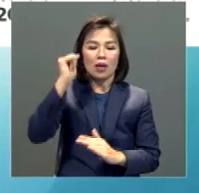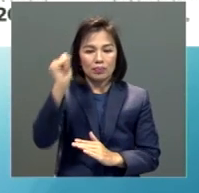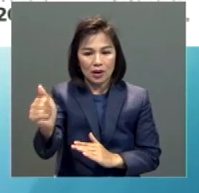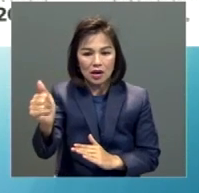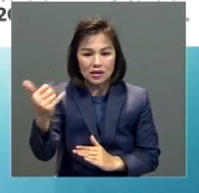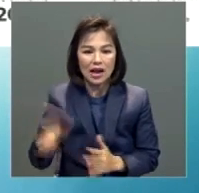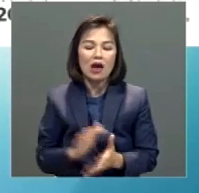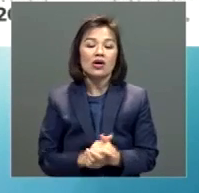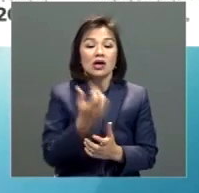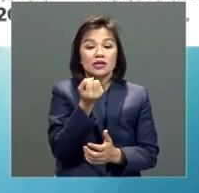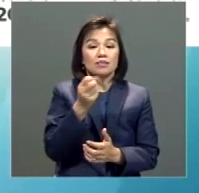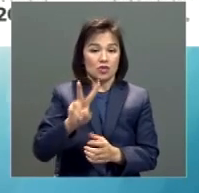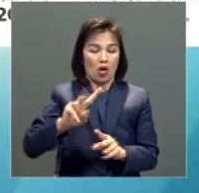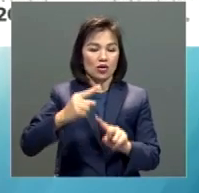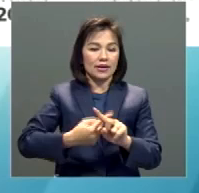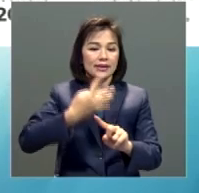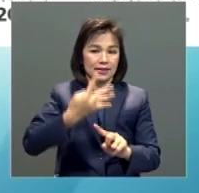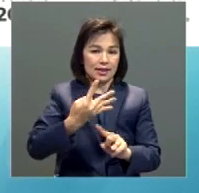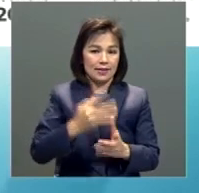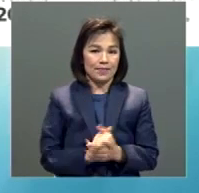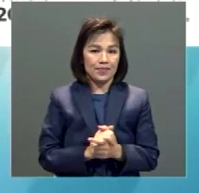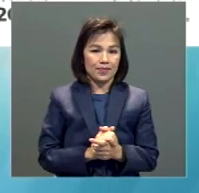เมษายนมีประวัตินะครับได้สัมผัสกับผู้ป่วยที่ยืนยันมาก่อนหน้านี้นะครับแล้วก็เข้ามากลับมารักษาอีกครั้งหนึ่งในรึโรงพยาบาลแห่งหนึ่งในจังหวัดชุมพรนะครับโรงพยาบาลที่เคยแอดมิดมาเกาะเนี่ยนะครับแล้วก็ในวันที่12เมษายนนะครับก็ก็มีอาการไข้ไอเหนื่อยหอบแล้วก็แพทย์ก็ได้ใส่ท่อช่วยหายใจแล้วก็ได้มีการเ***ซเรย์ปอดขึ้นมาอีกครั้งหนึ่งนะครับพบว่าเป็นปอดอักเสบรุ่นแรงแล้วก็ตรวจยืนยันผลเชื้อของอ่ะผลของ